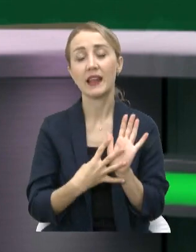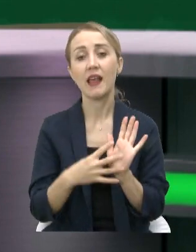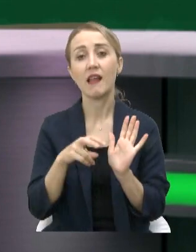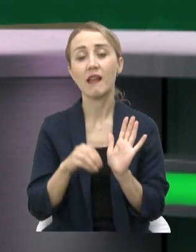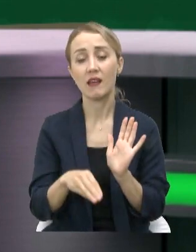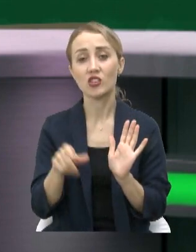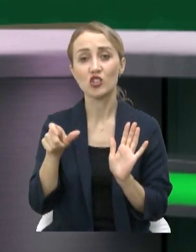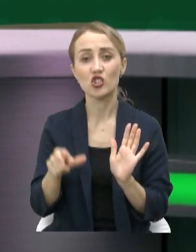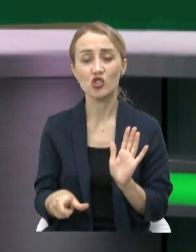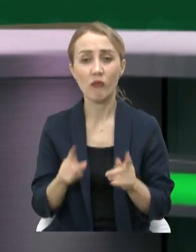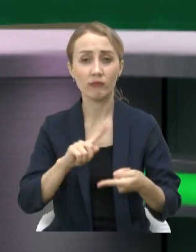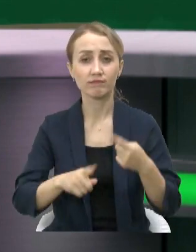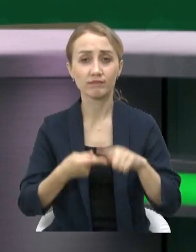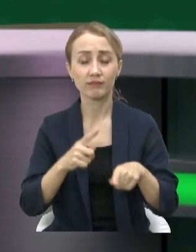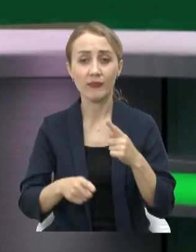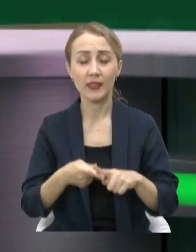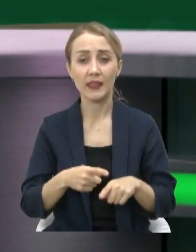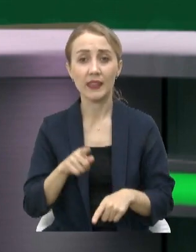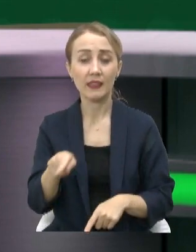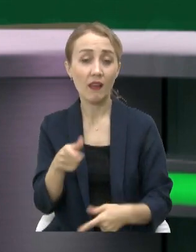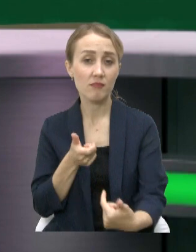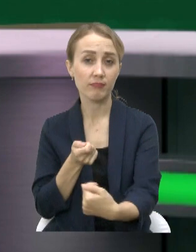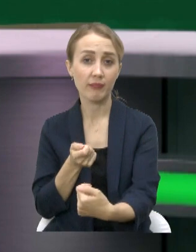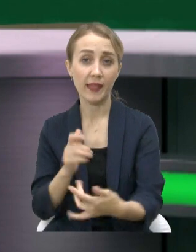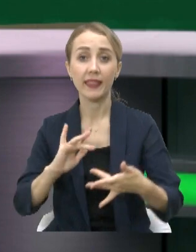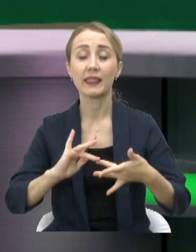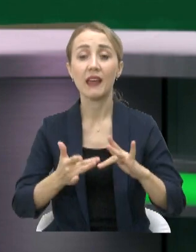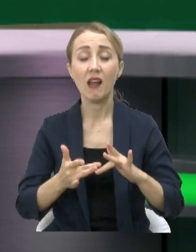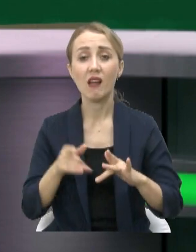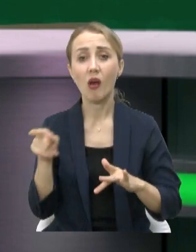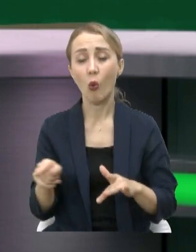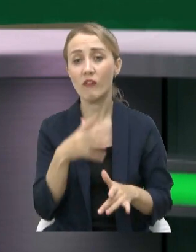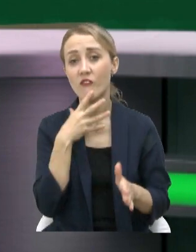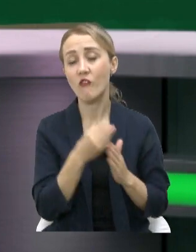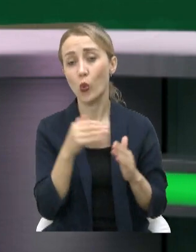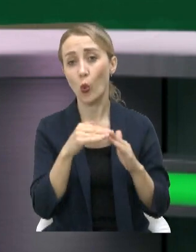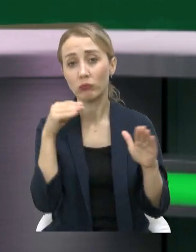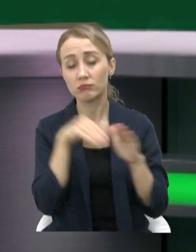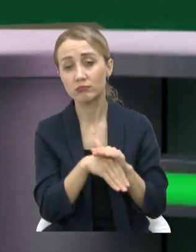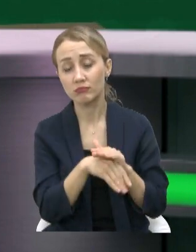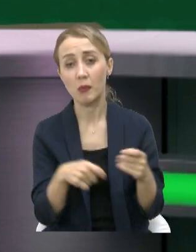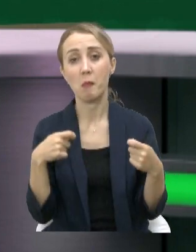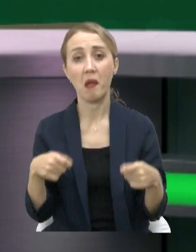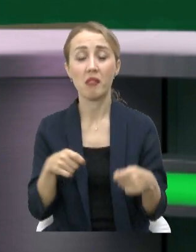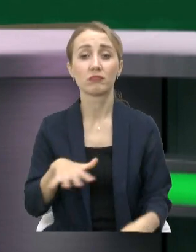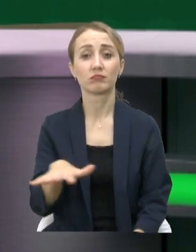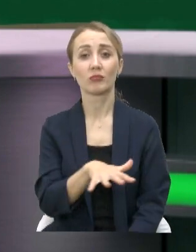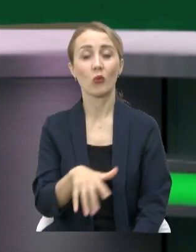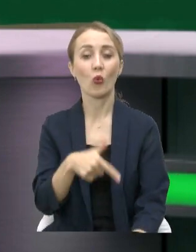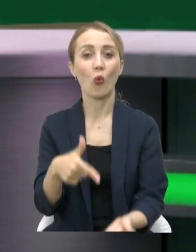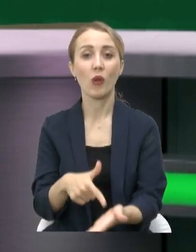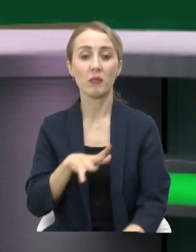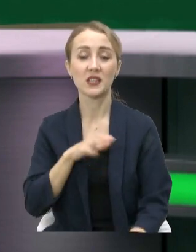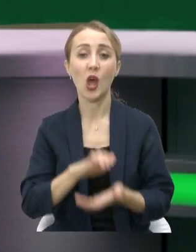гражданин, вступив в сговор с неизвестным лицом через социальные сети, хранил незаконные наркотические средства и продавал их на территории города.